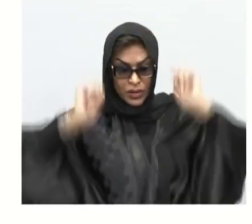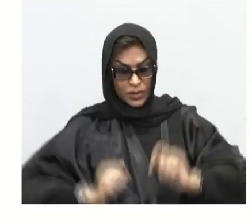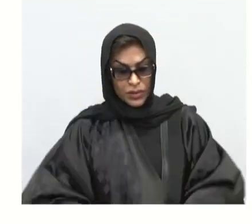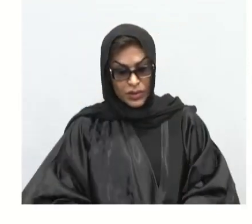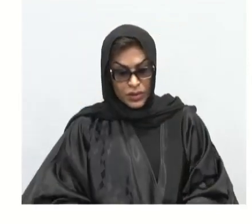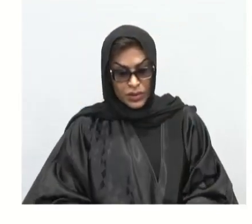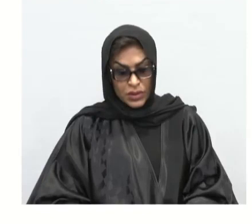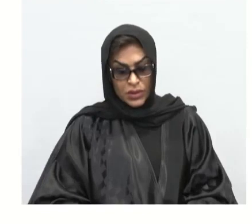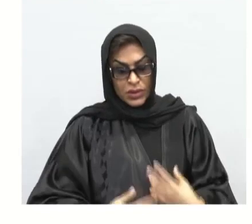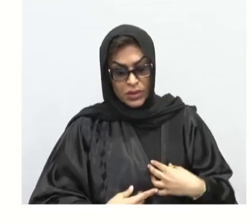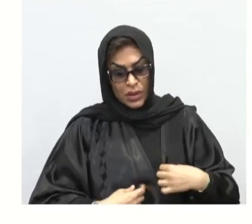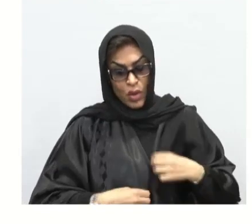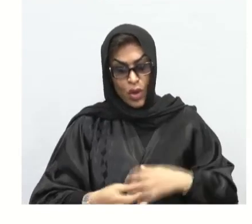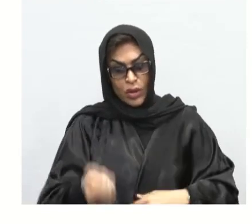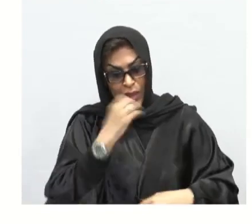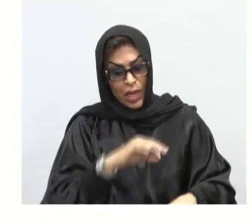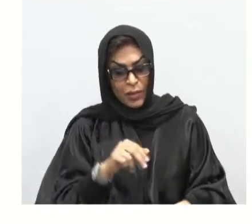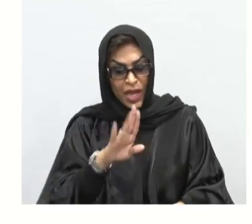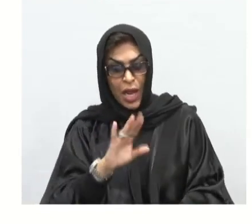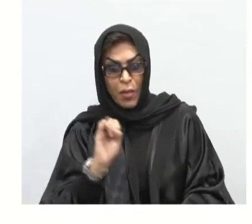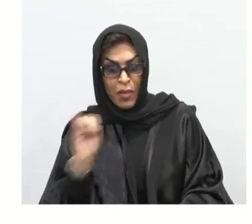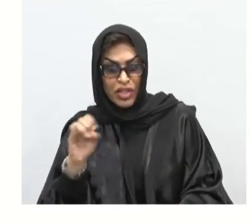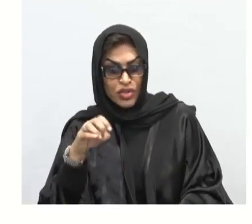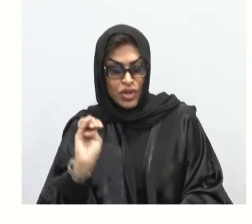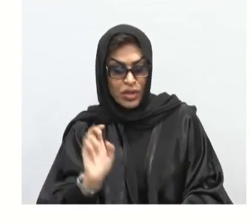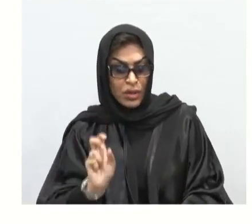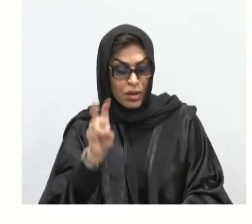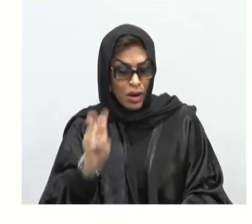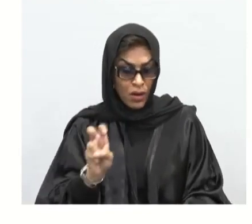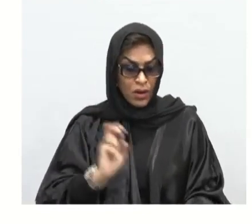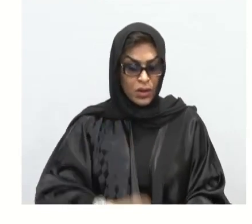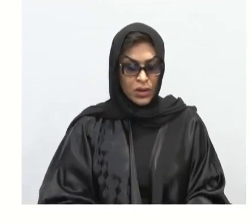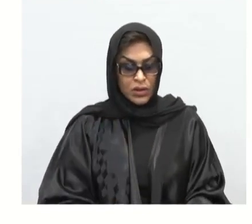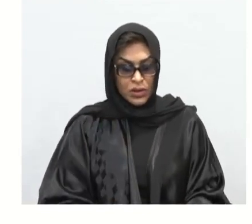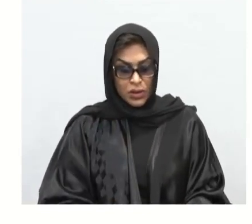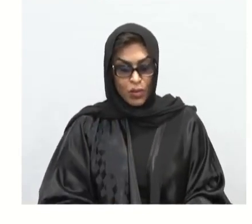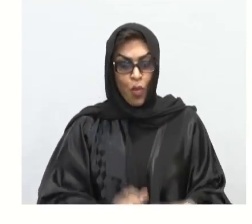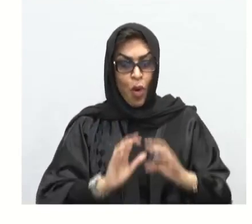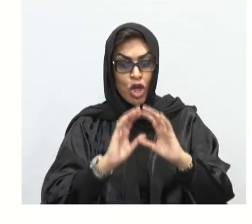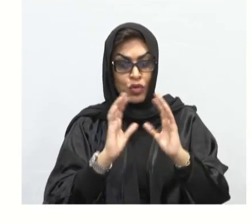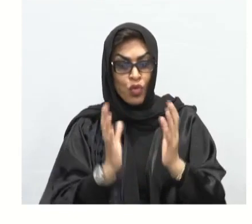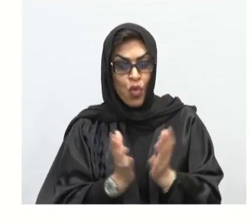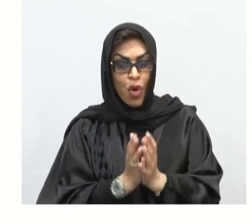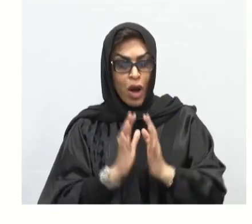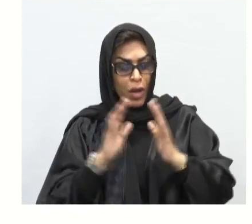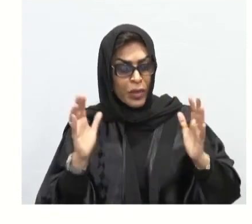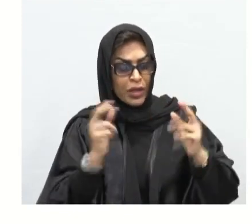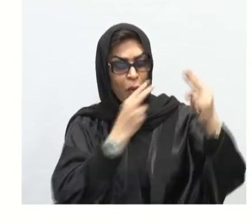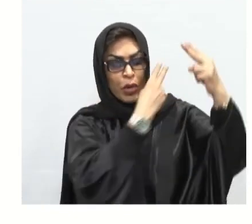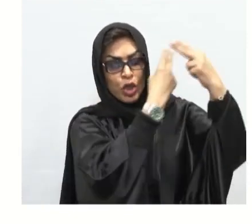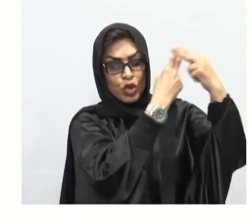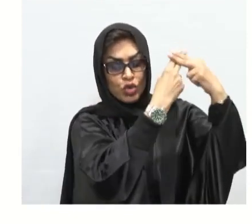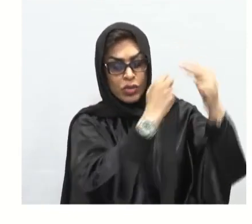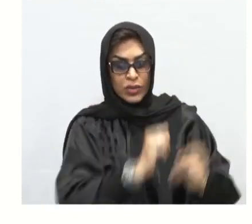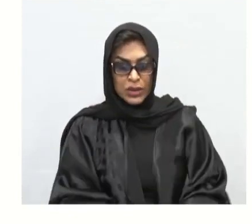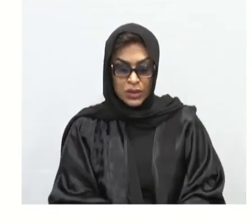كذلك طالبتي تعرفنا على المجره وذكرنا بانها مجموعه كبيره من